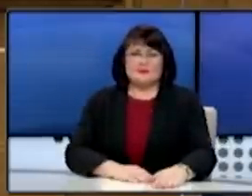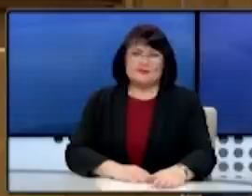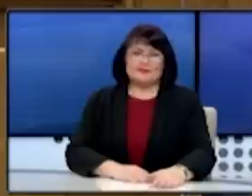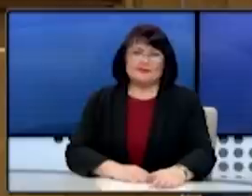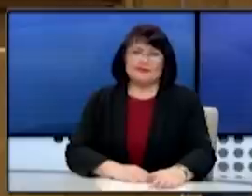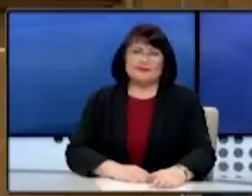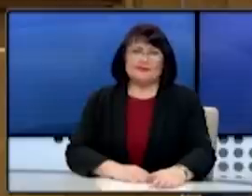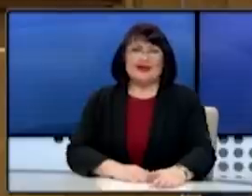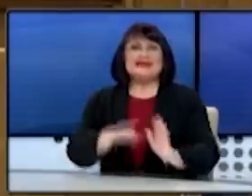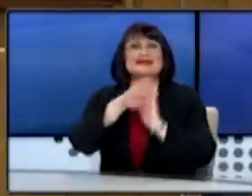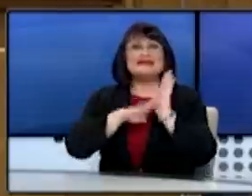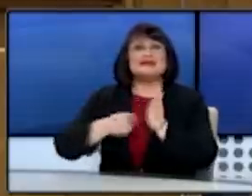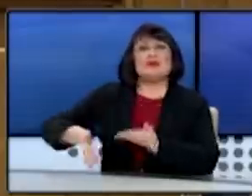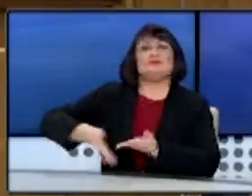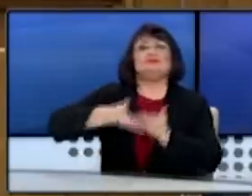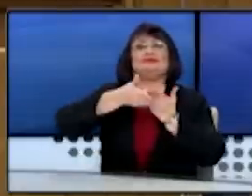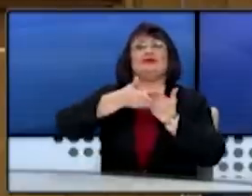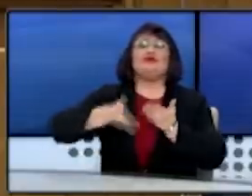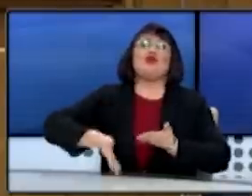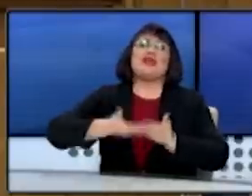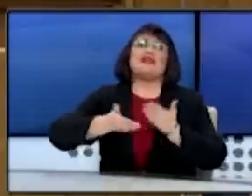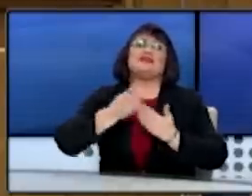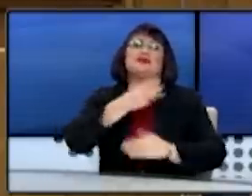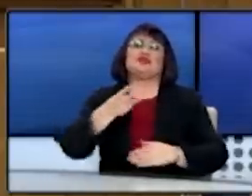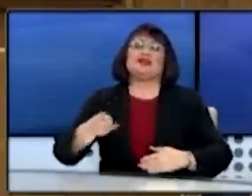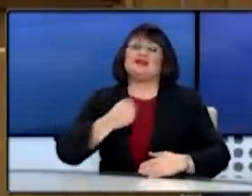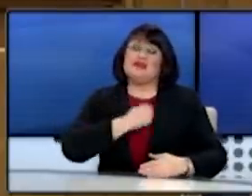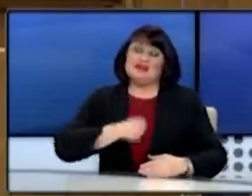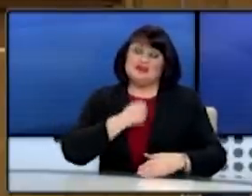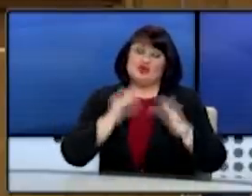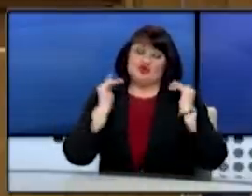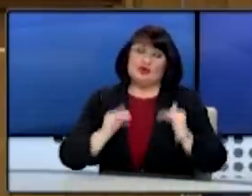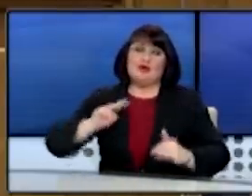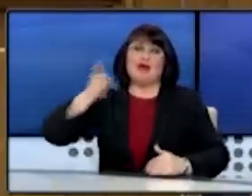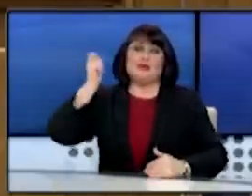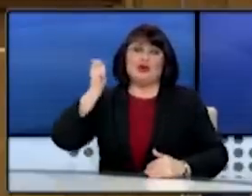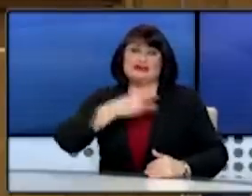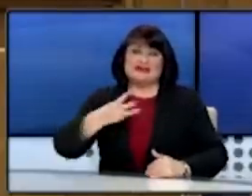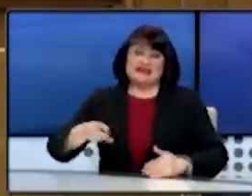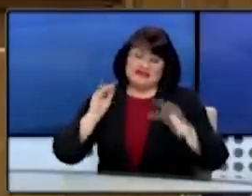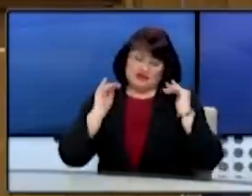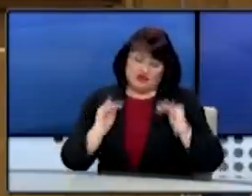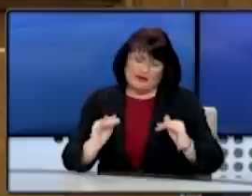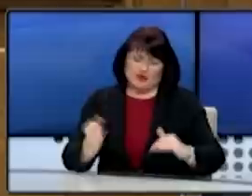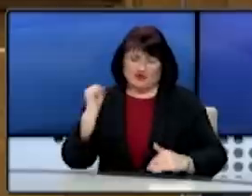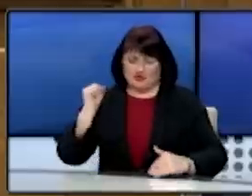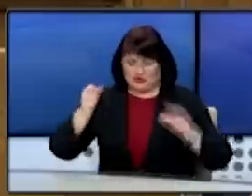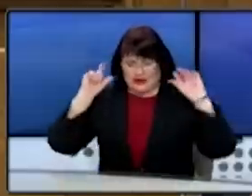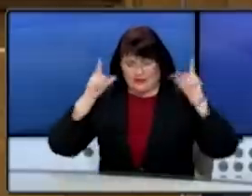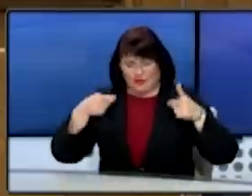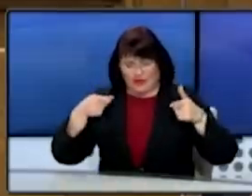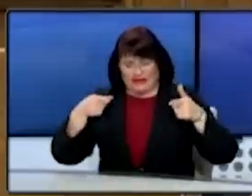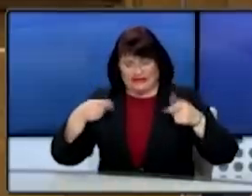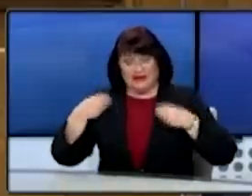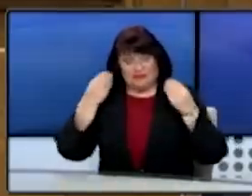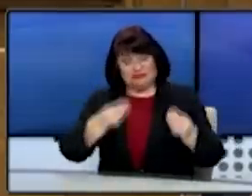μεγαλύτερη υπηρεσία στο σύστημα από αυτή. Το ίδιο δυστυχώς κάνει και τώρα ως αντιπολίτευση. Η σοσιαλδημοκρατία